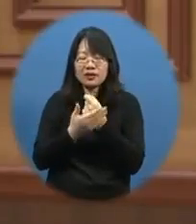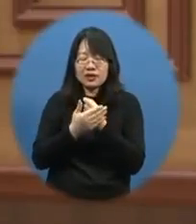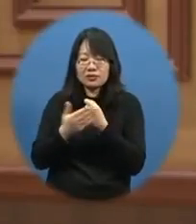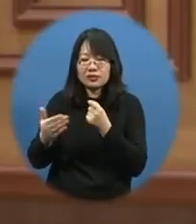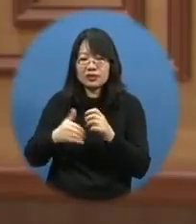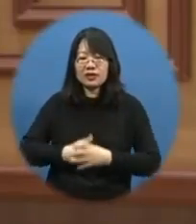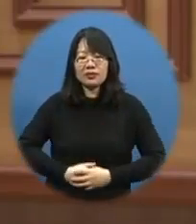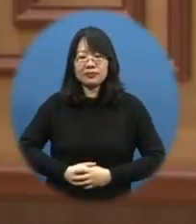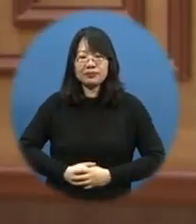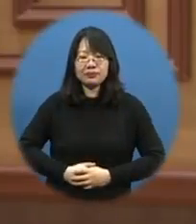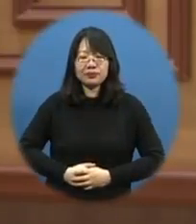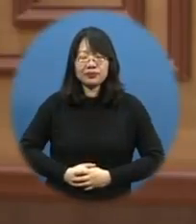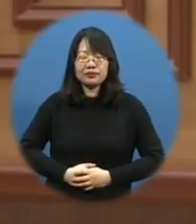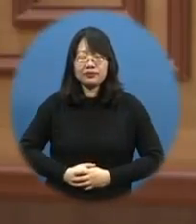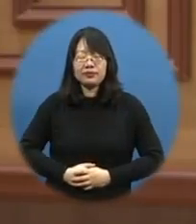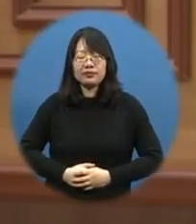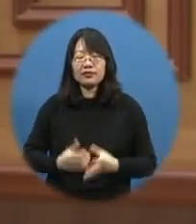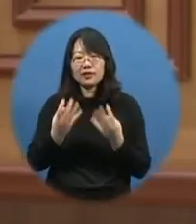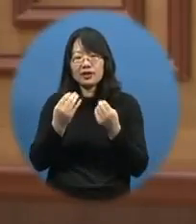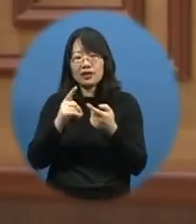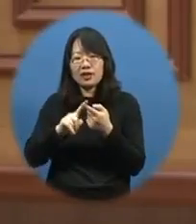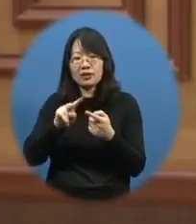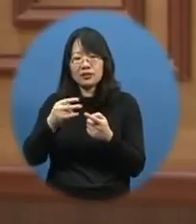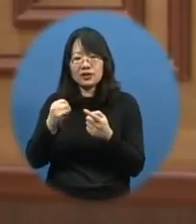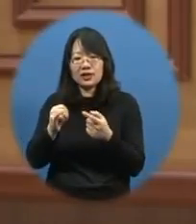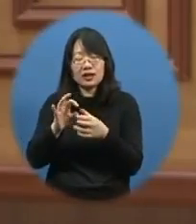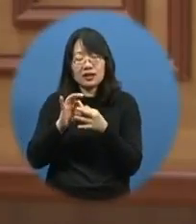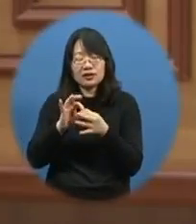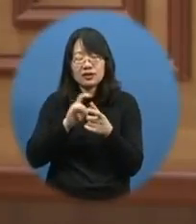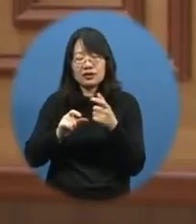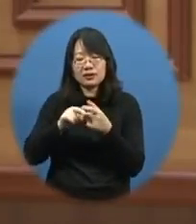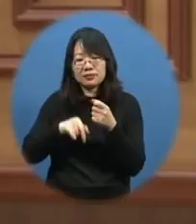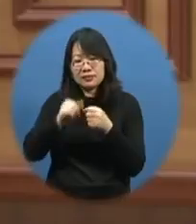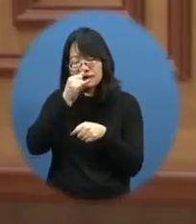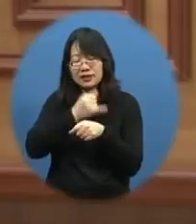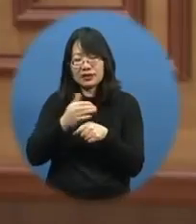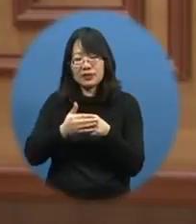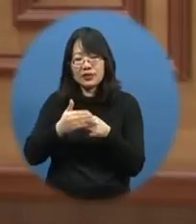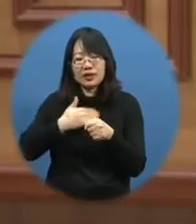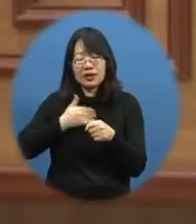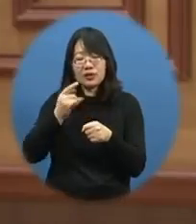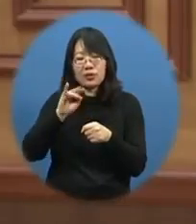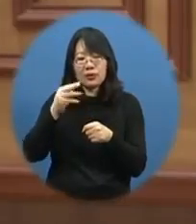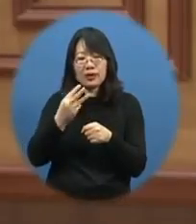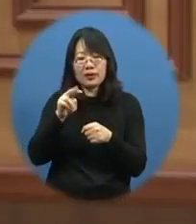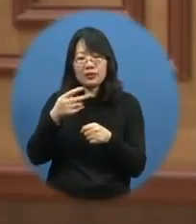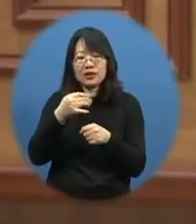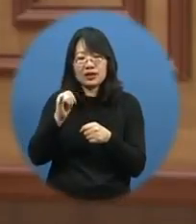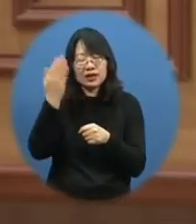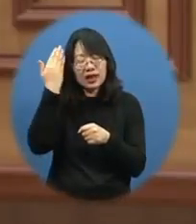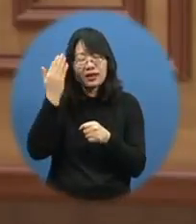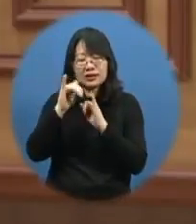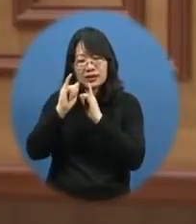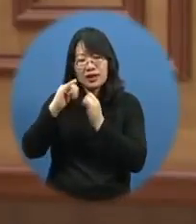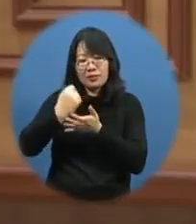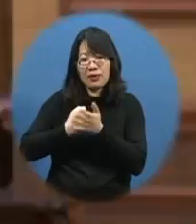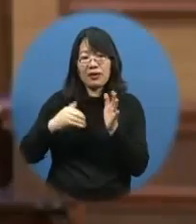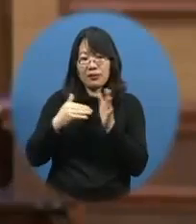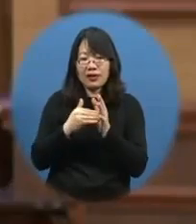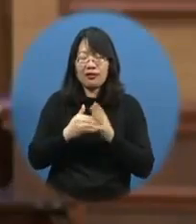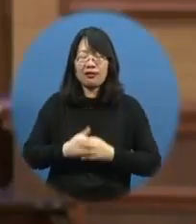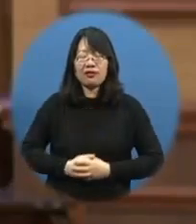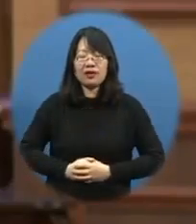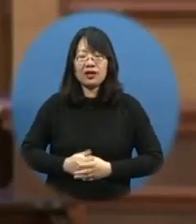거기 그 물리와 수학에 관한 부분들을 더 깊이 있게 하다 보니까 자기가 노벨 물리학상을 받게 됐다라고 예, 얘기를